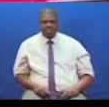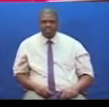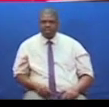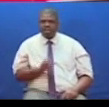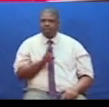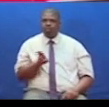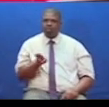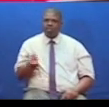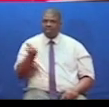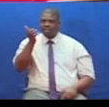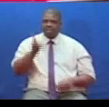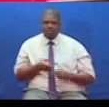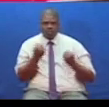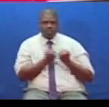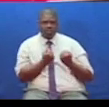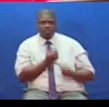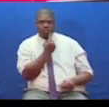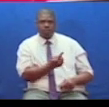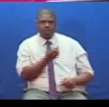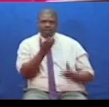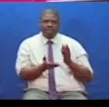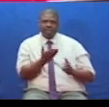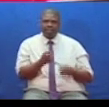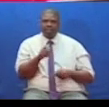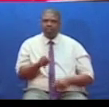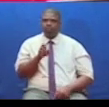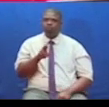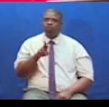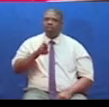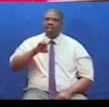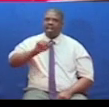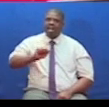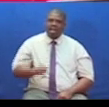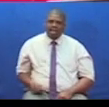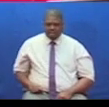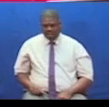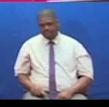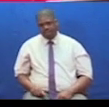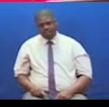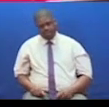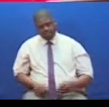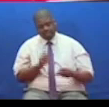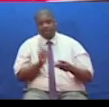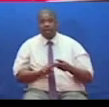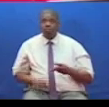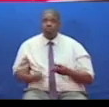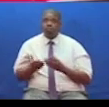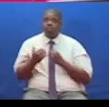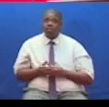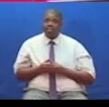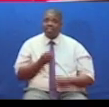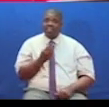ammonia to produce 1 ton of urea. Tatu, unahitaji